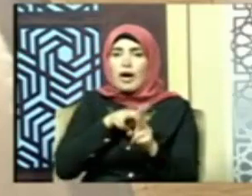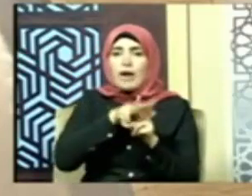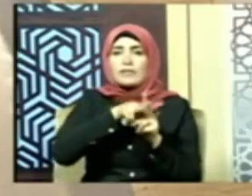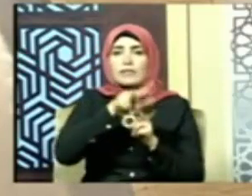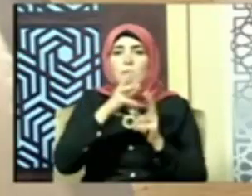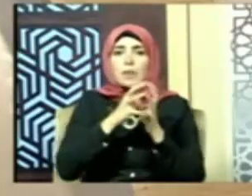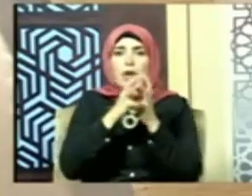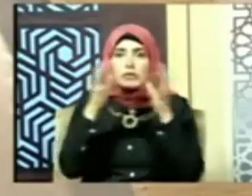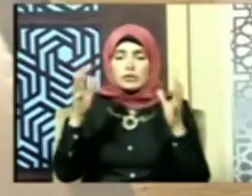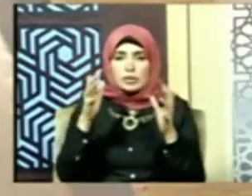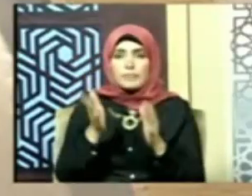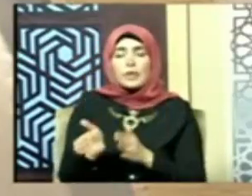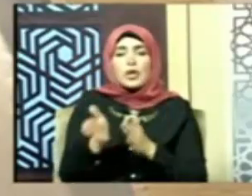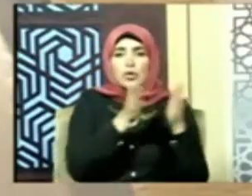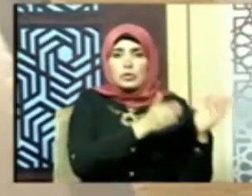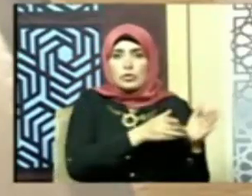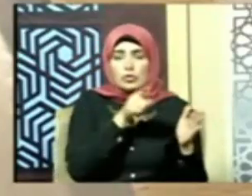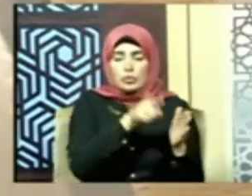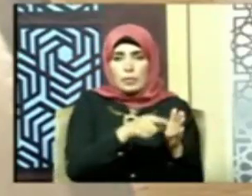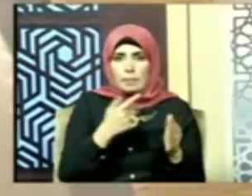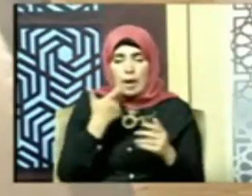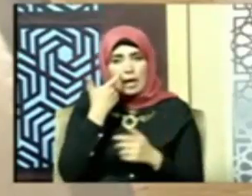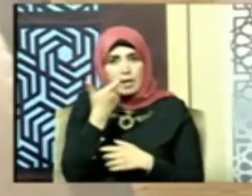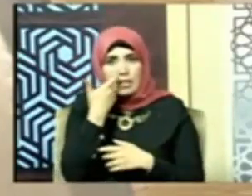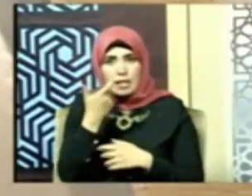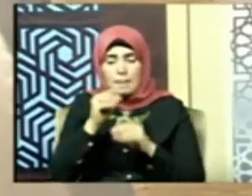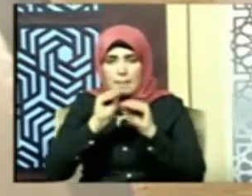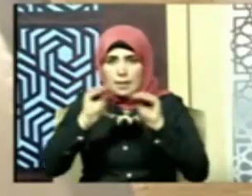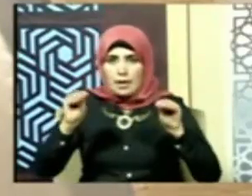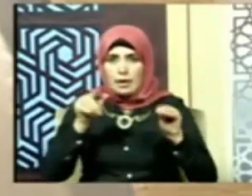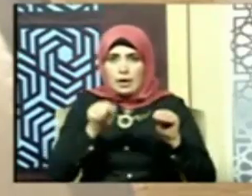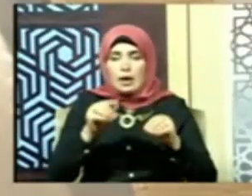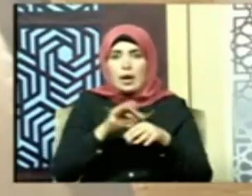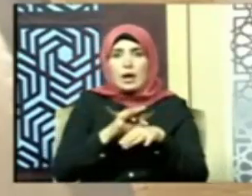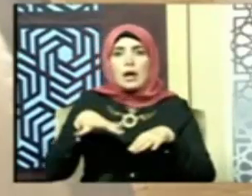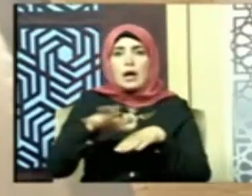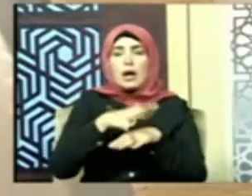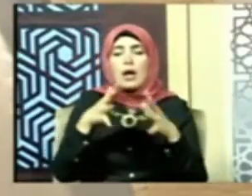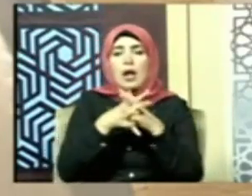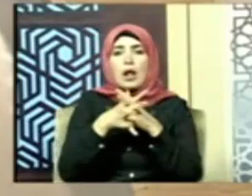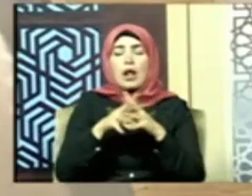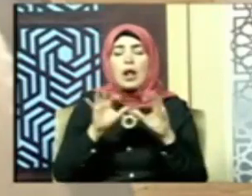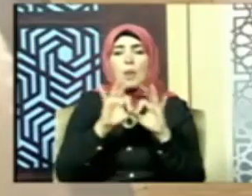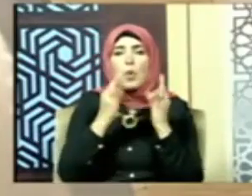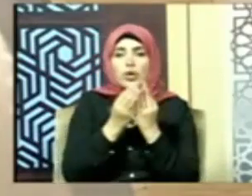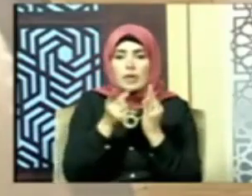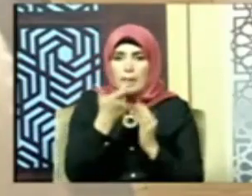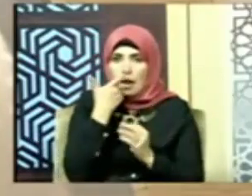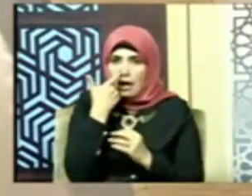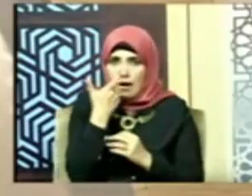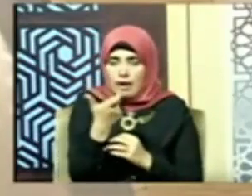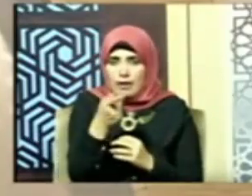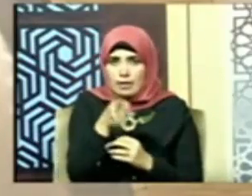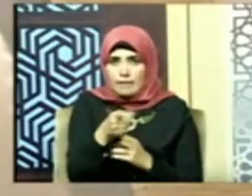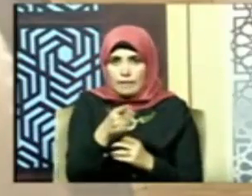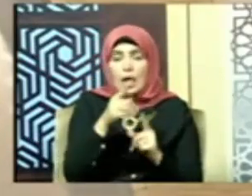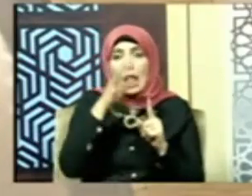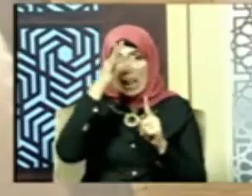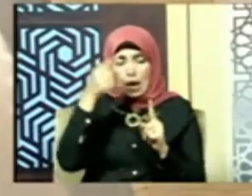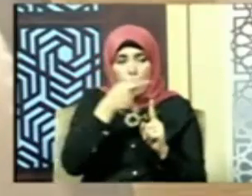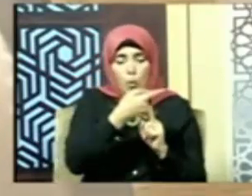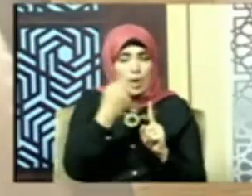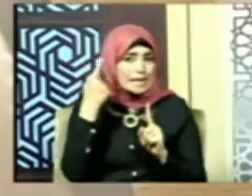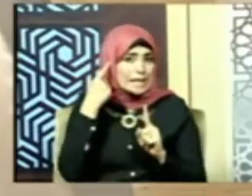عظيم. ثم ينبه المجتمع إلى الخطأ الذي وقع فيه: إذ تلقونه